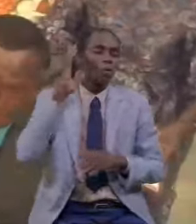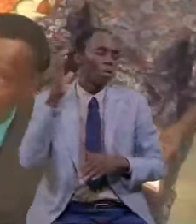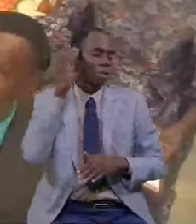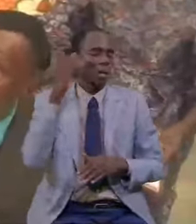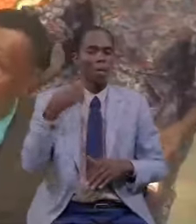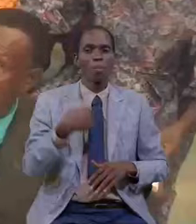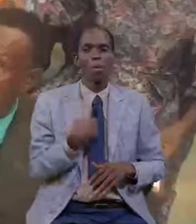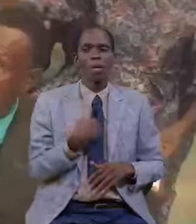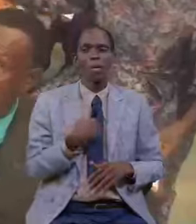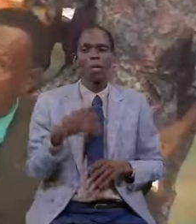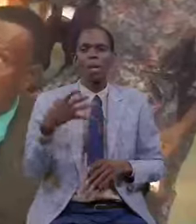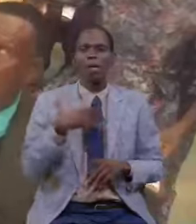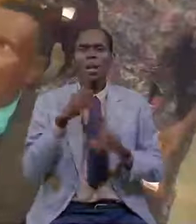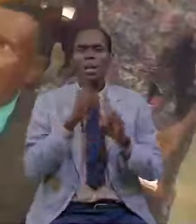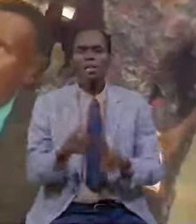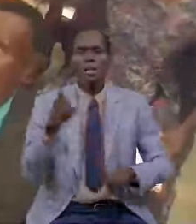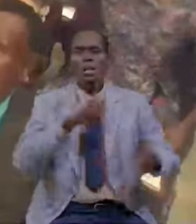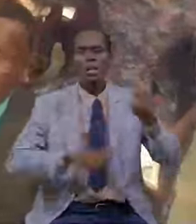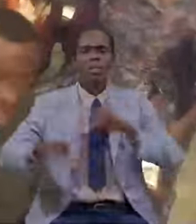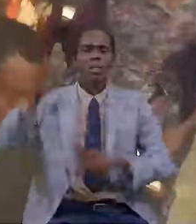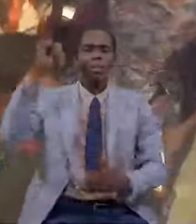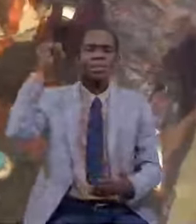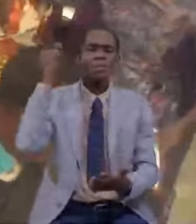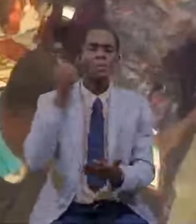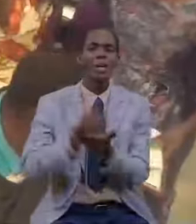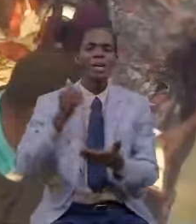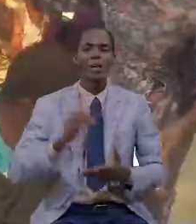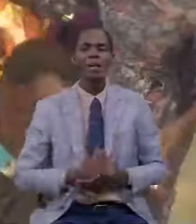Et quelqu'un crie Amen.